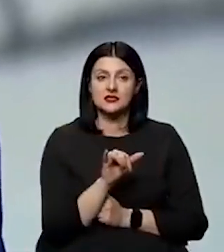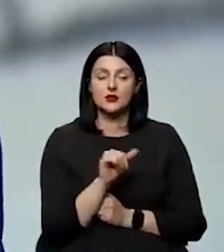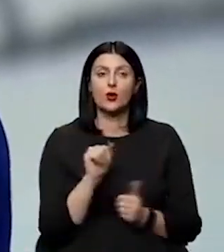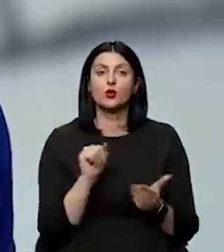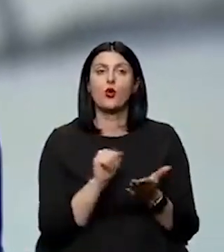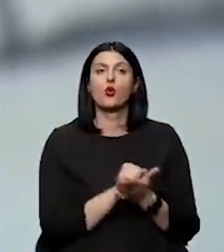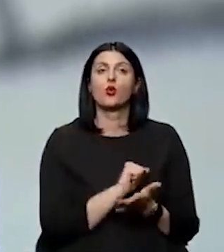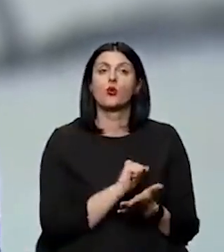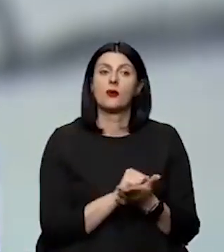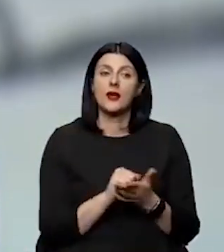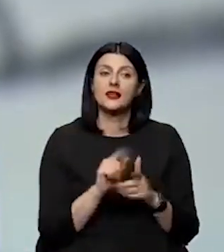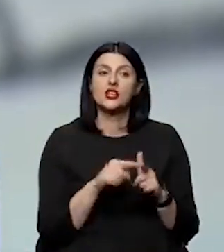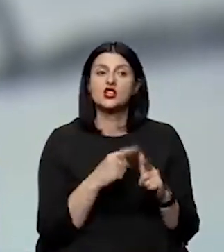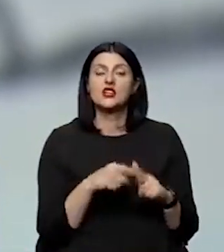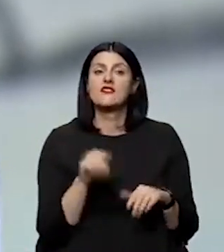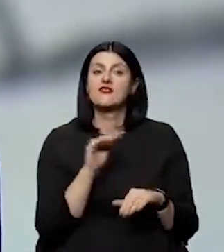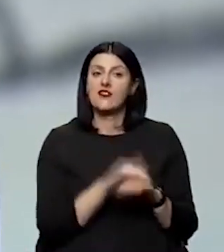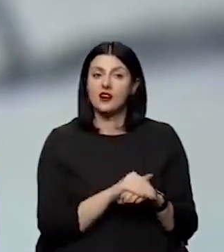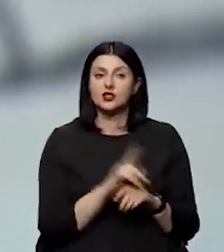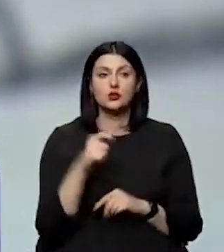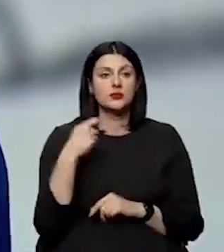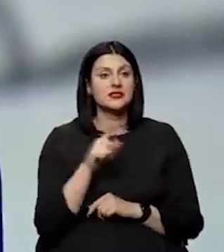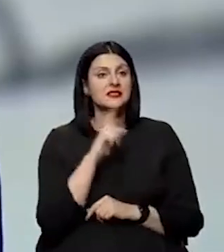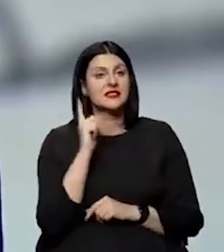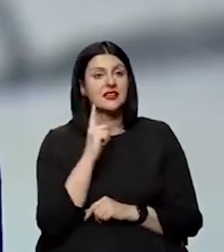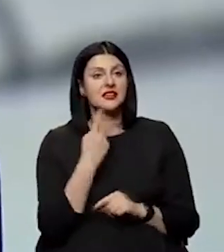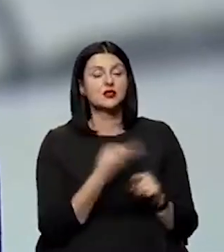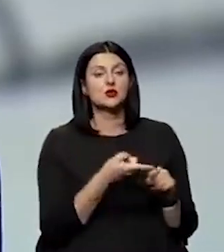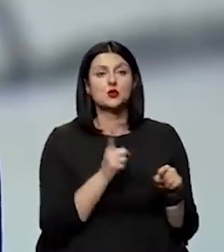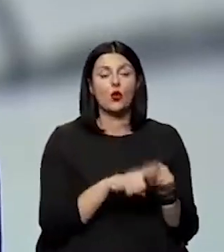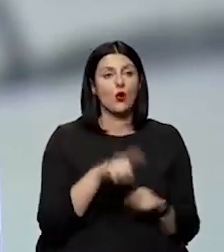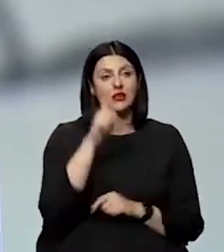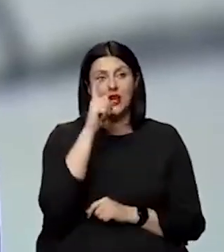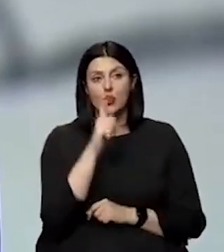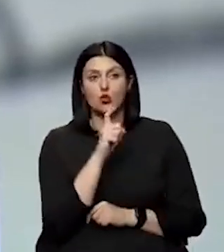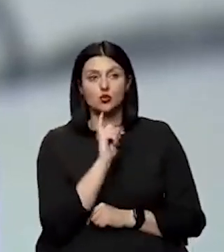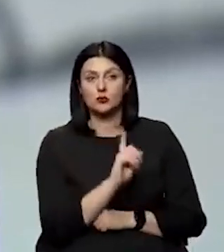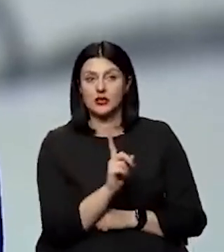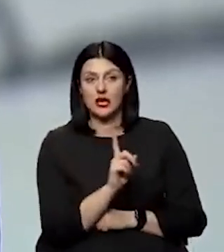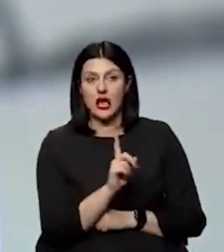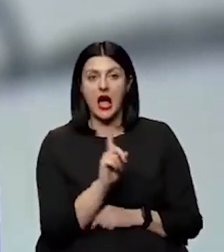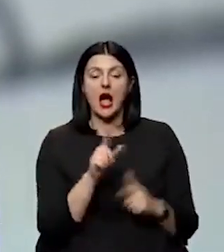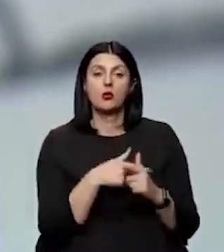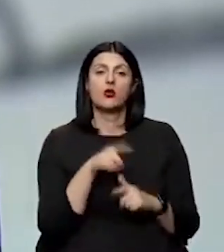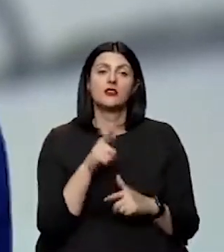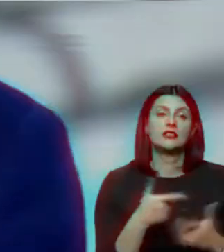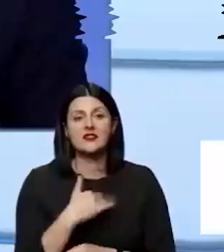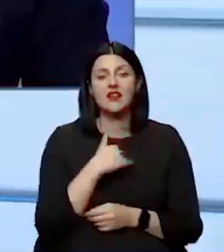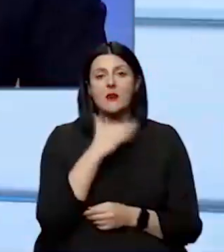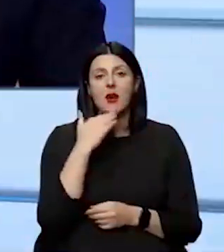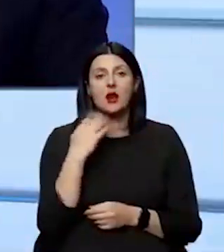документи чи факти, що президент Зеленський цього не розуміє, або він десь здає ці